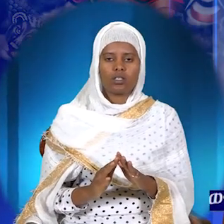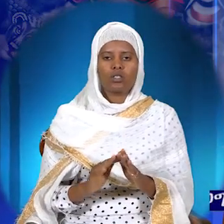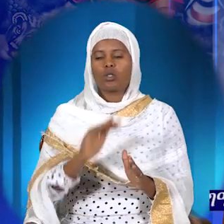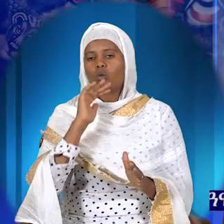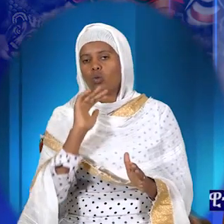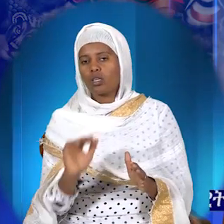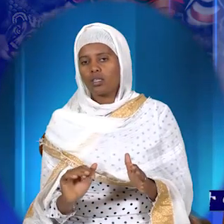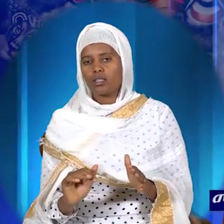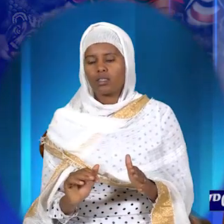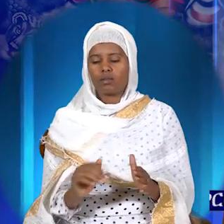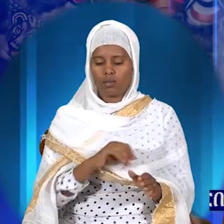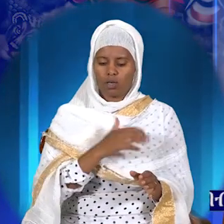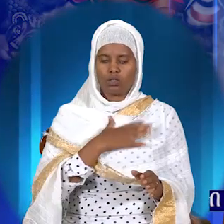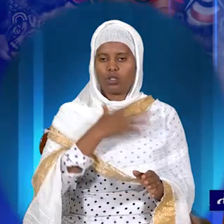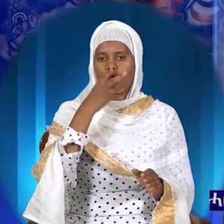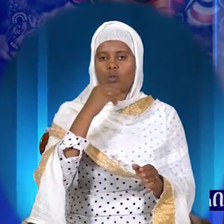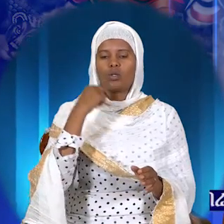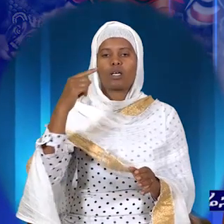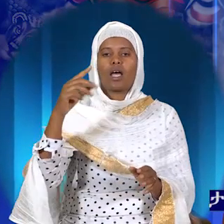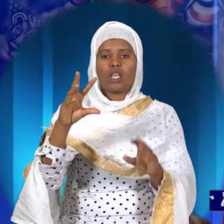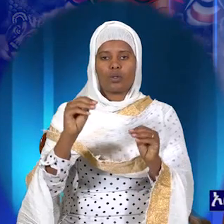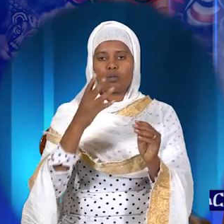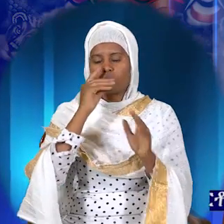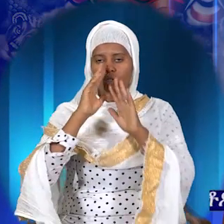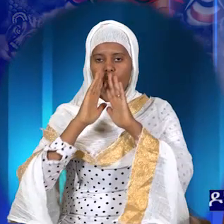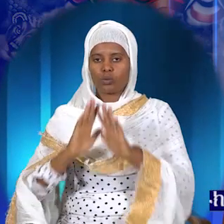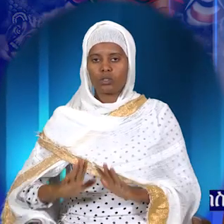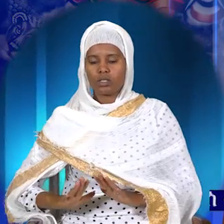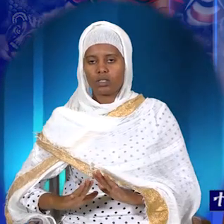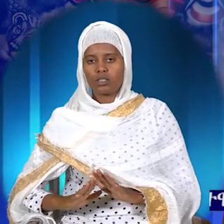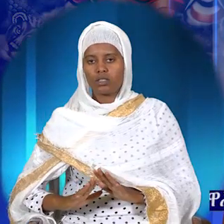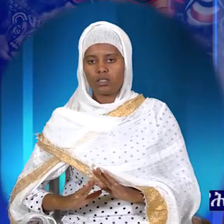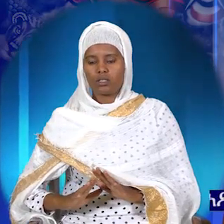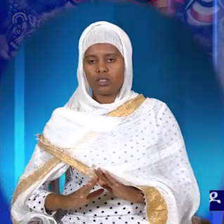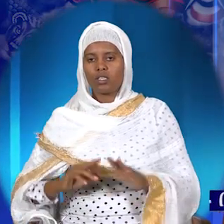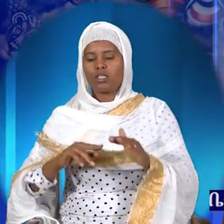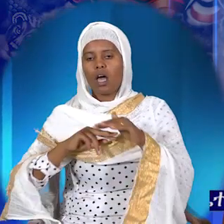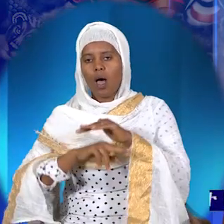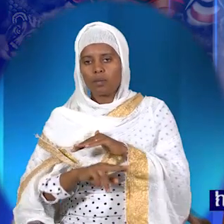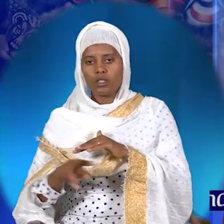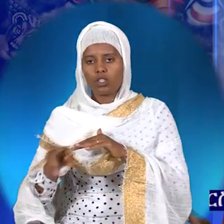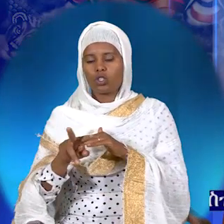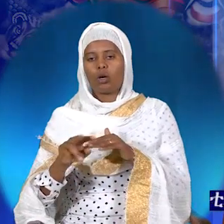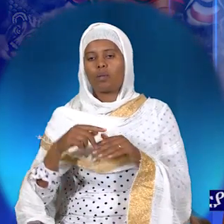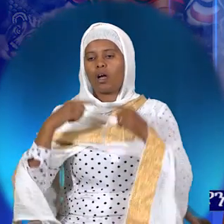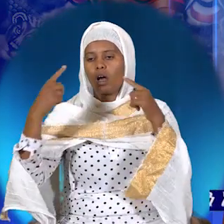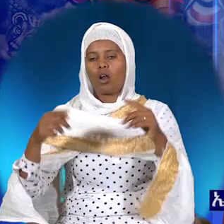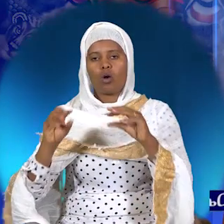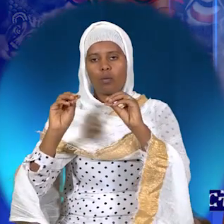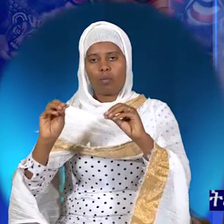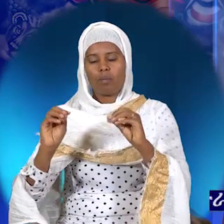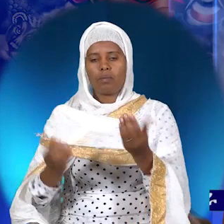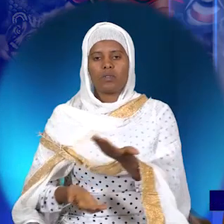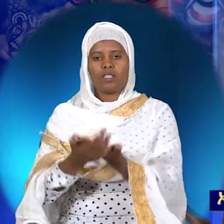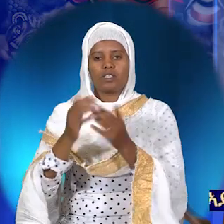እዩ። ወልዲ ድማ ንገዛእ ርእሱ ቃል ኮይኑ ንመንፈስ ቅዱስን ንኣብን ድማ